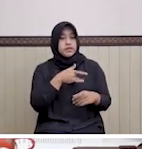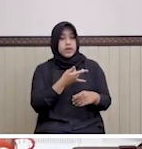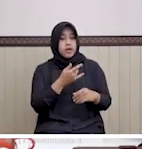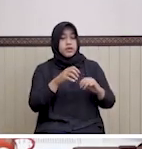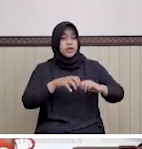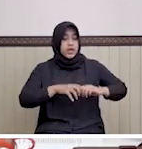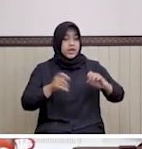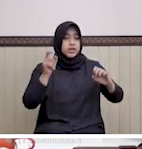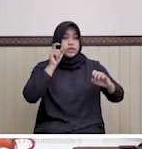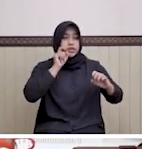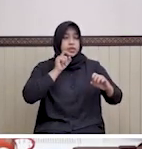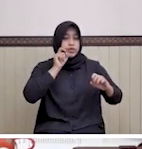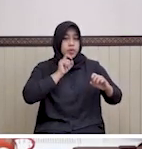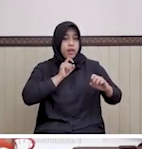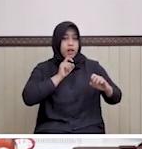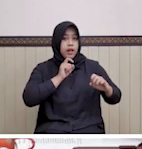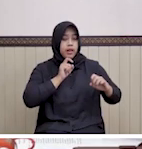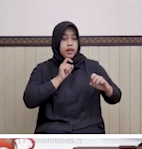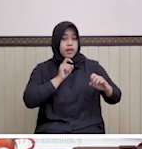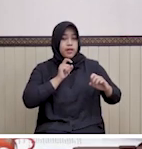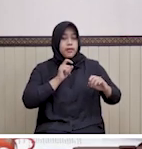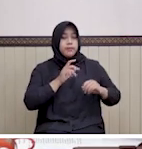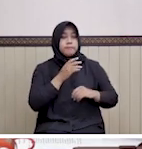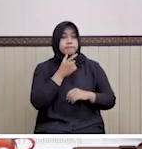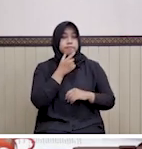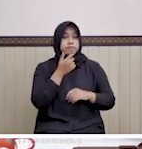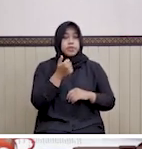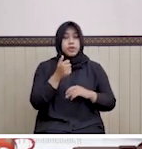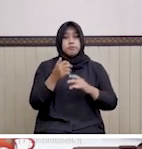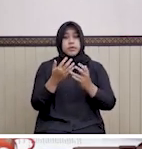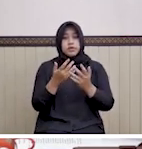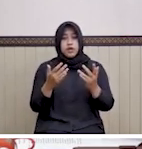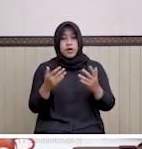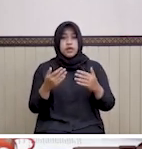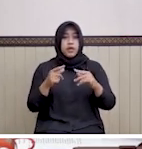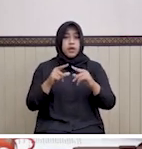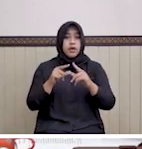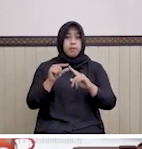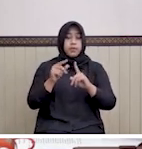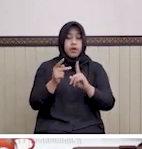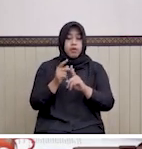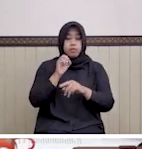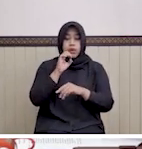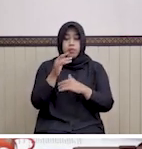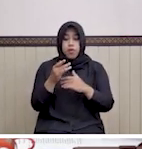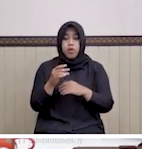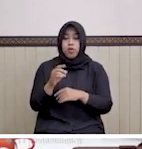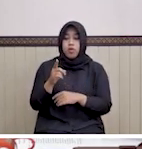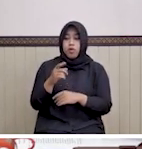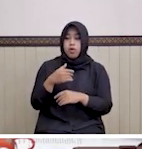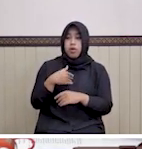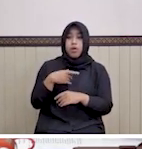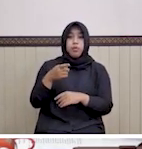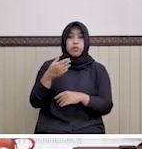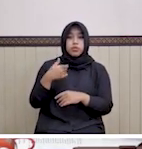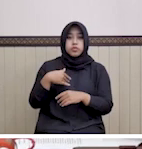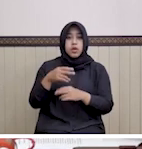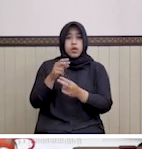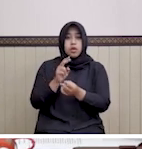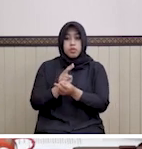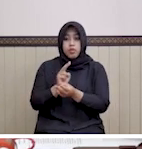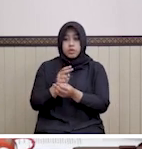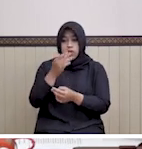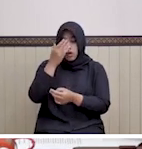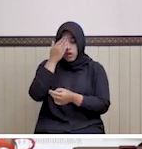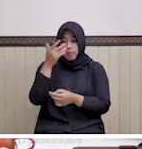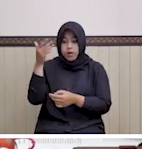kekerasan seksual baik masyarakat mungkin abh juga mengatakan bahwa loh kamu itu lo sudah diperkosa